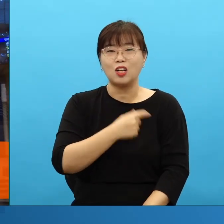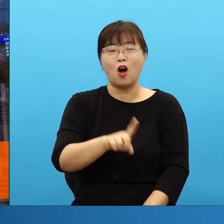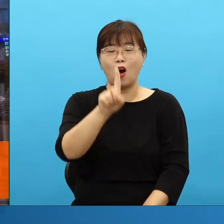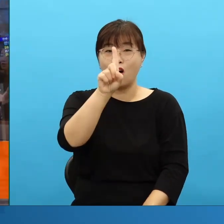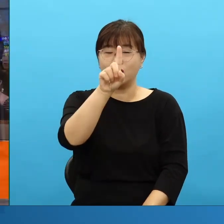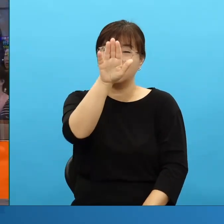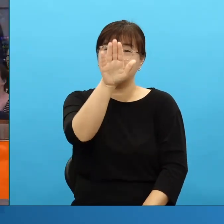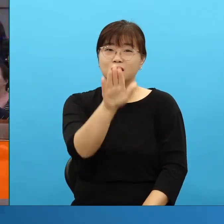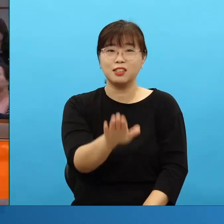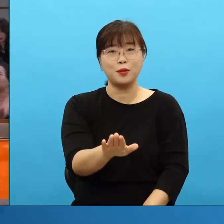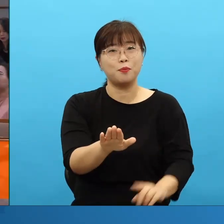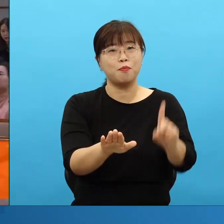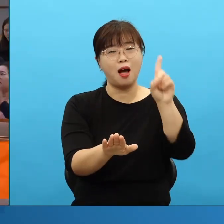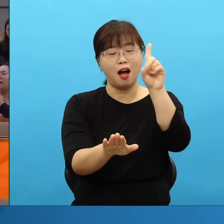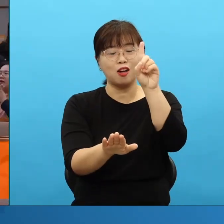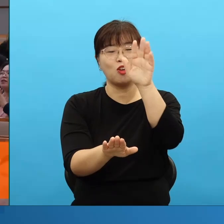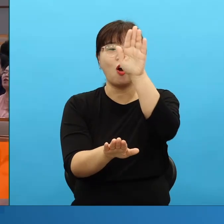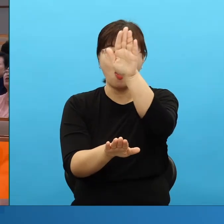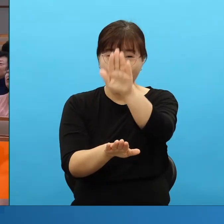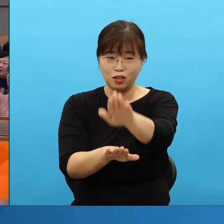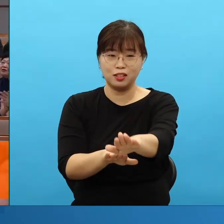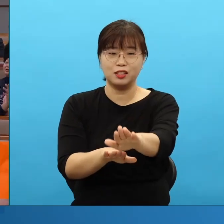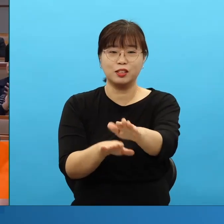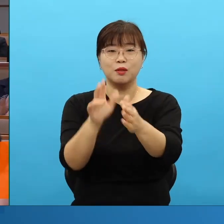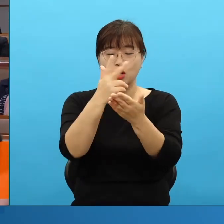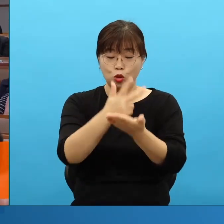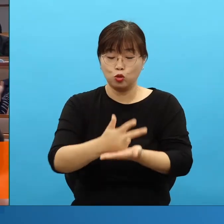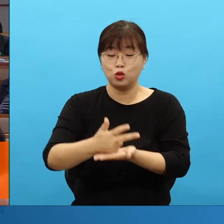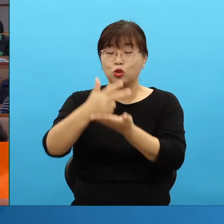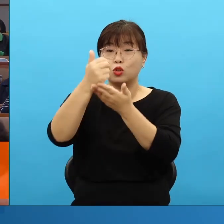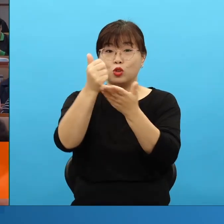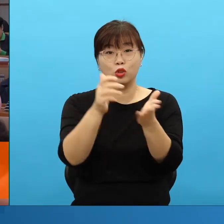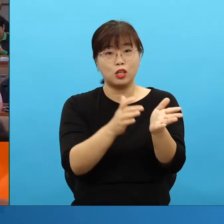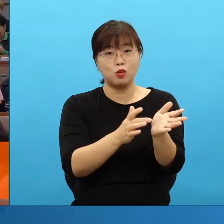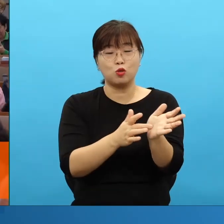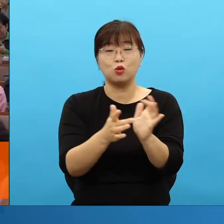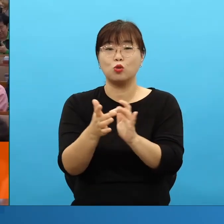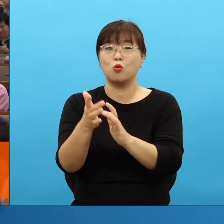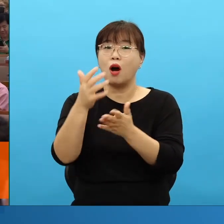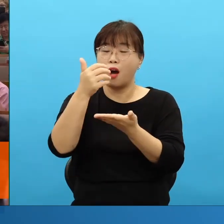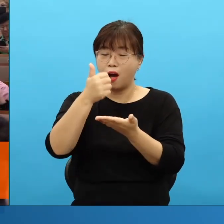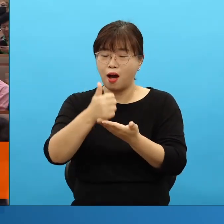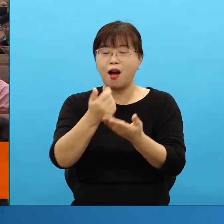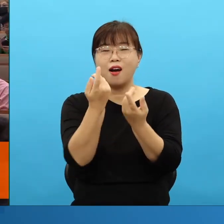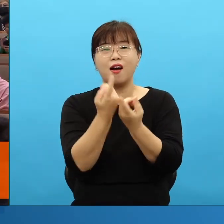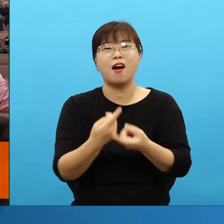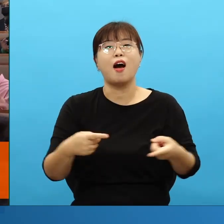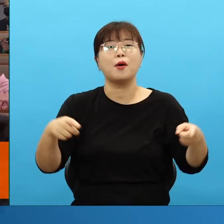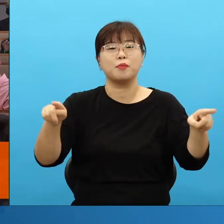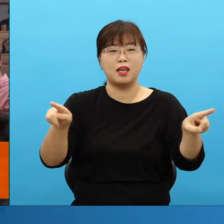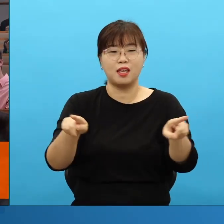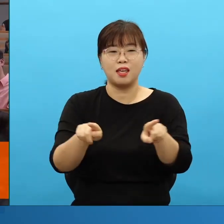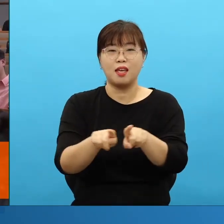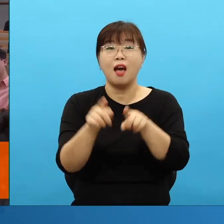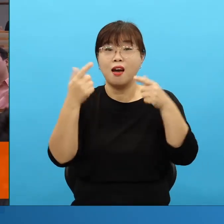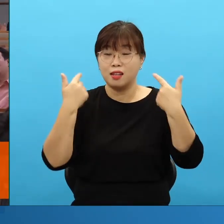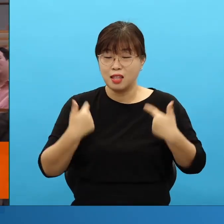한 걸음 한 걸음 주 예수와